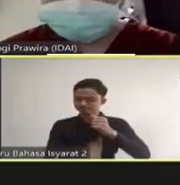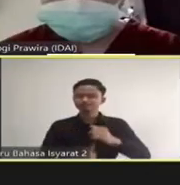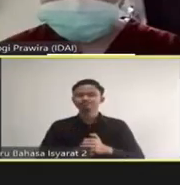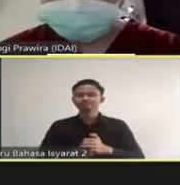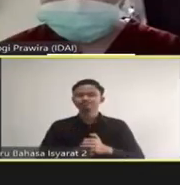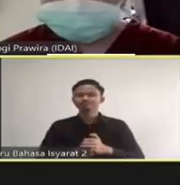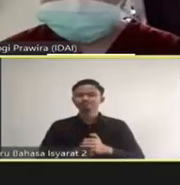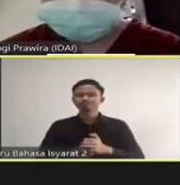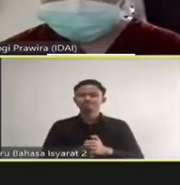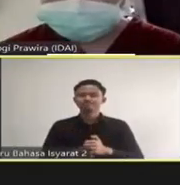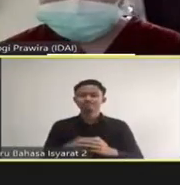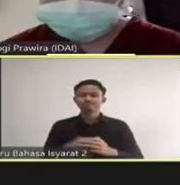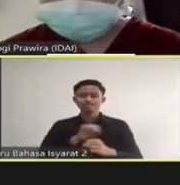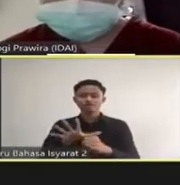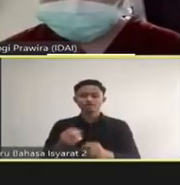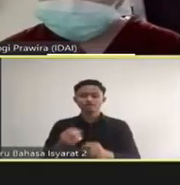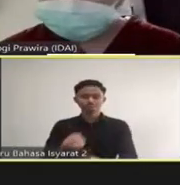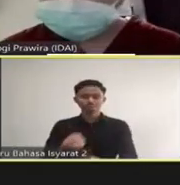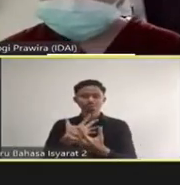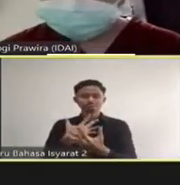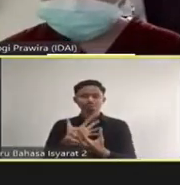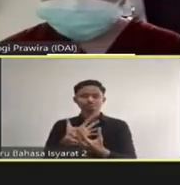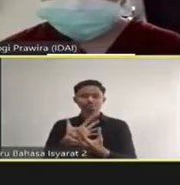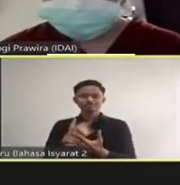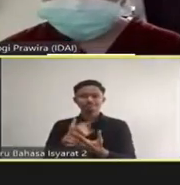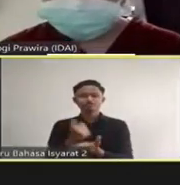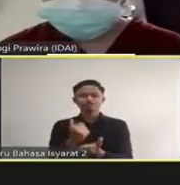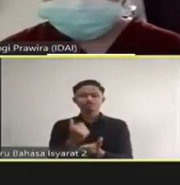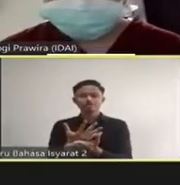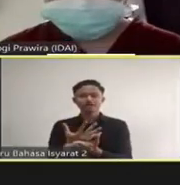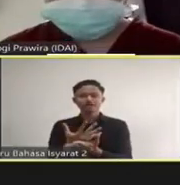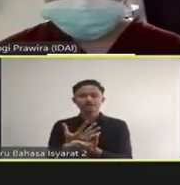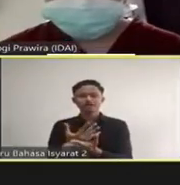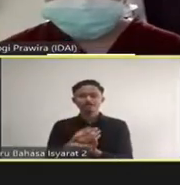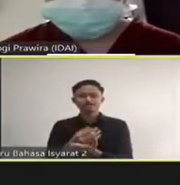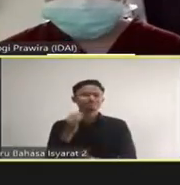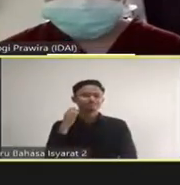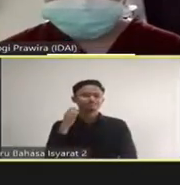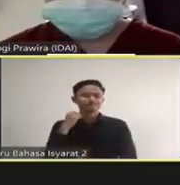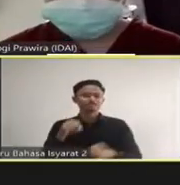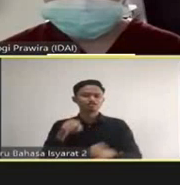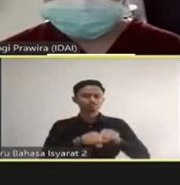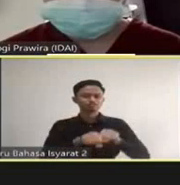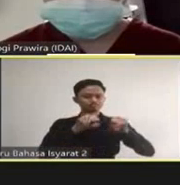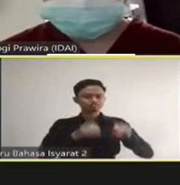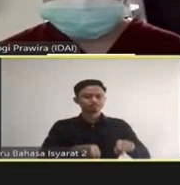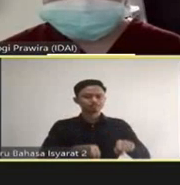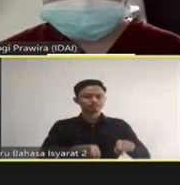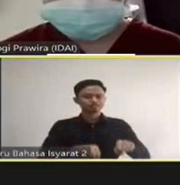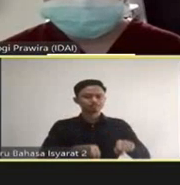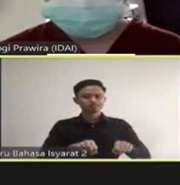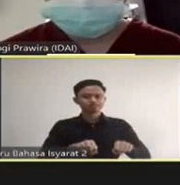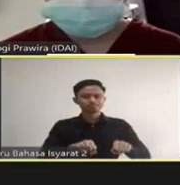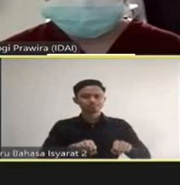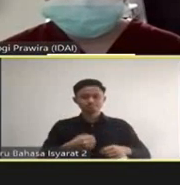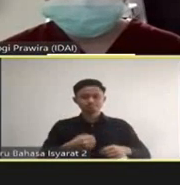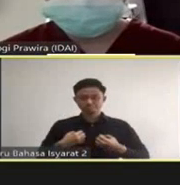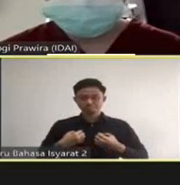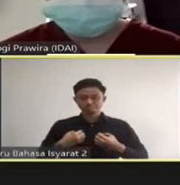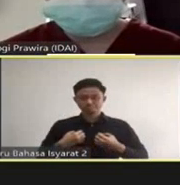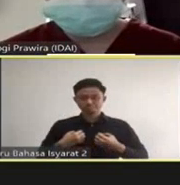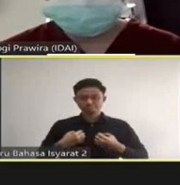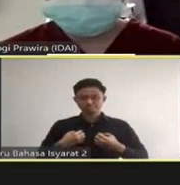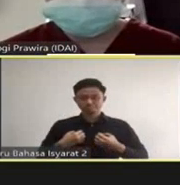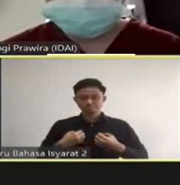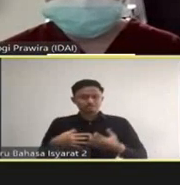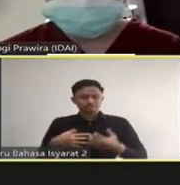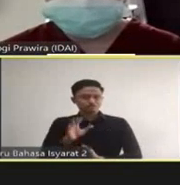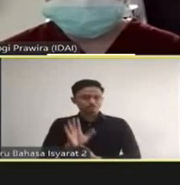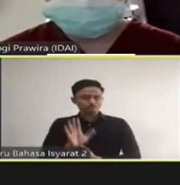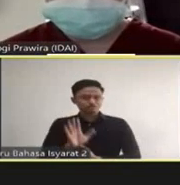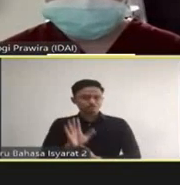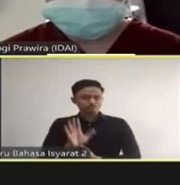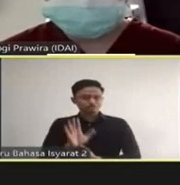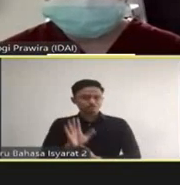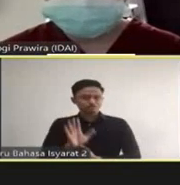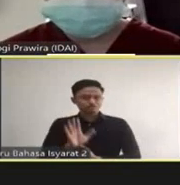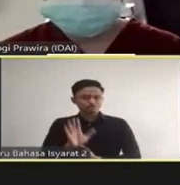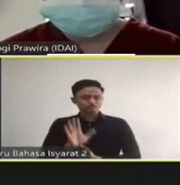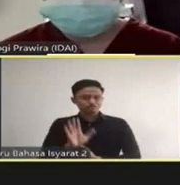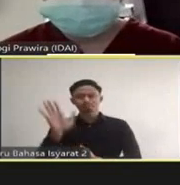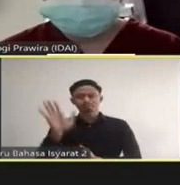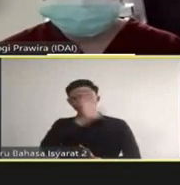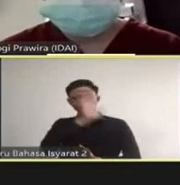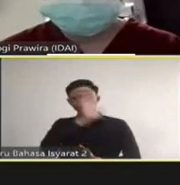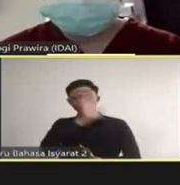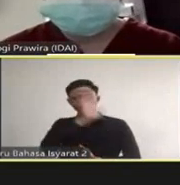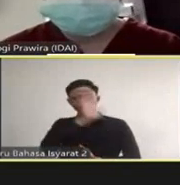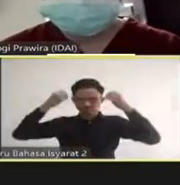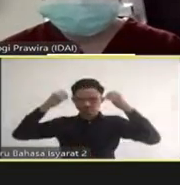COVID-19 itu adalah infeksi sistemik, jadi bukan hanya organ sistem pernafasan saja, tapi juga ke organ-organ